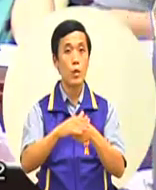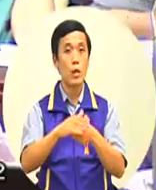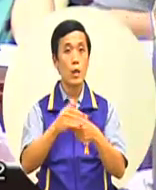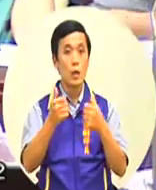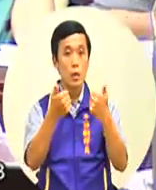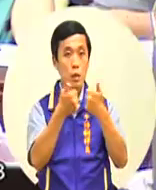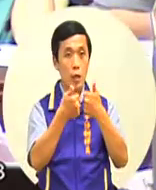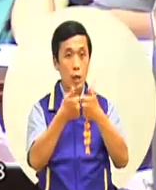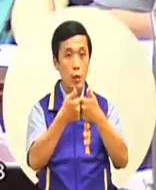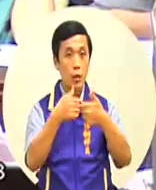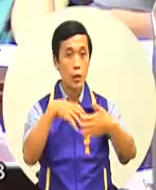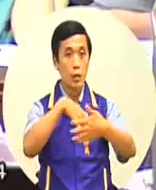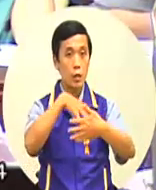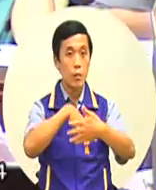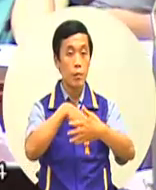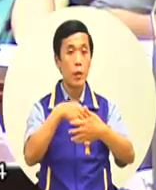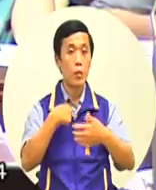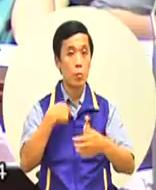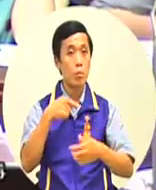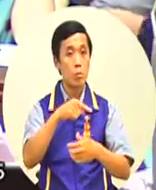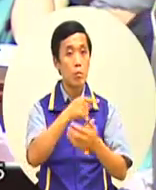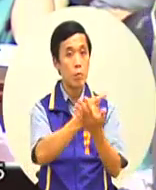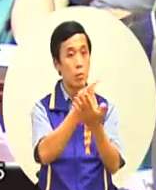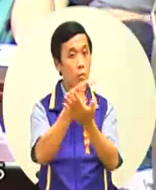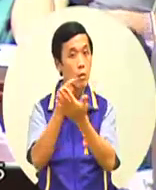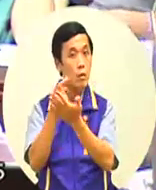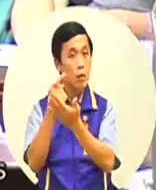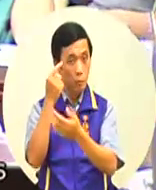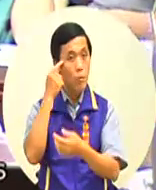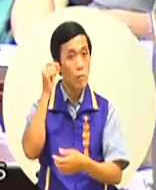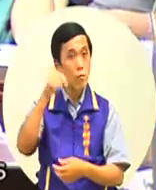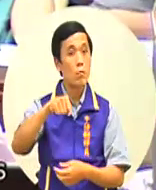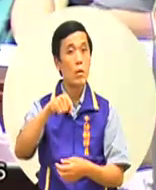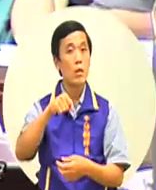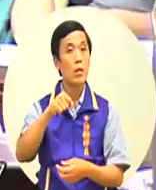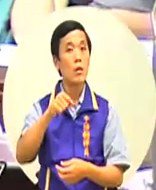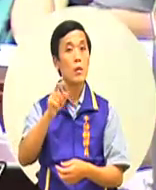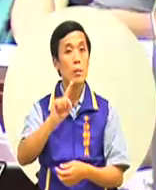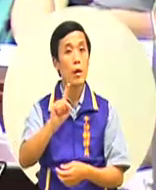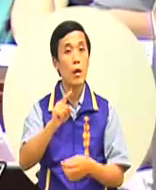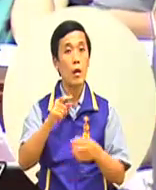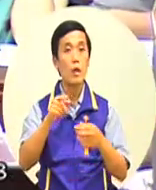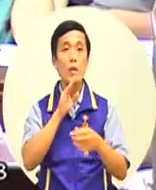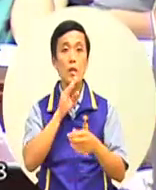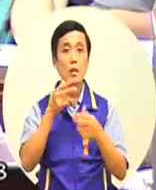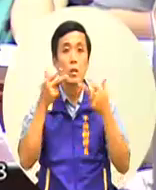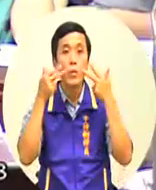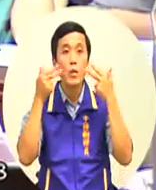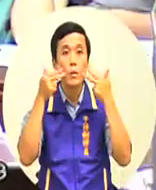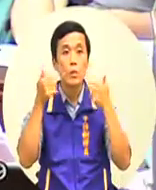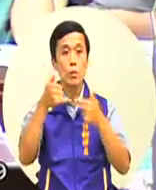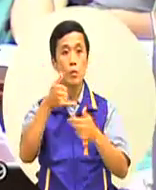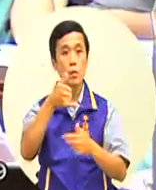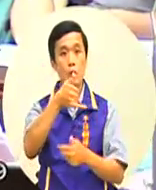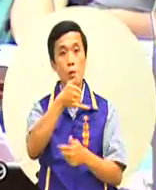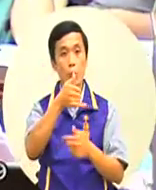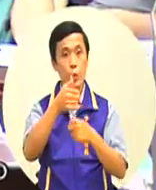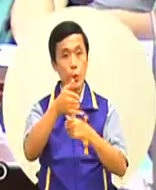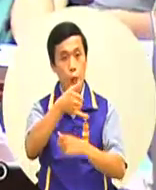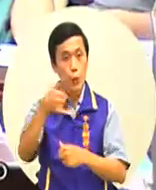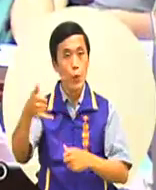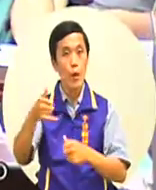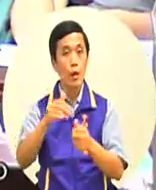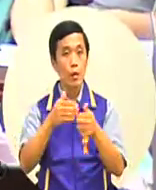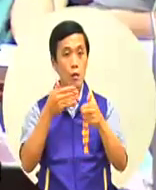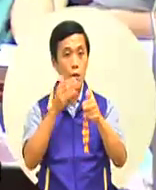上大家是认同由原民的服务人员来提供相关的服务啊。但是因